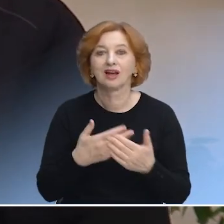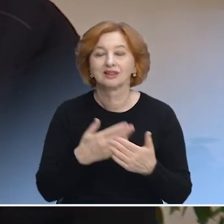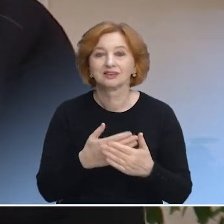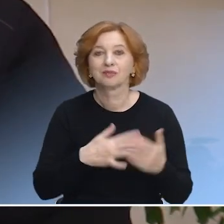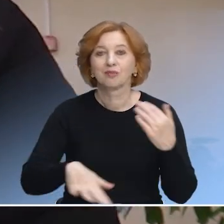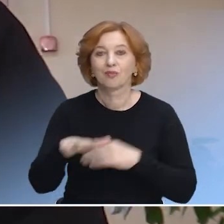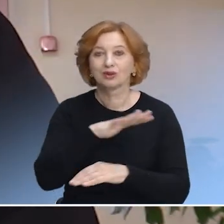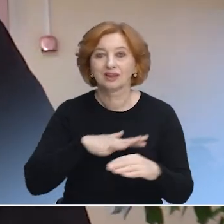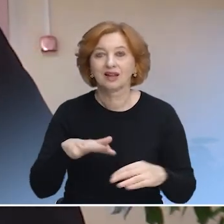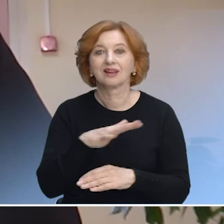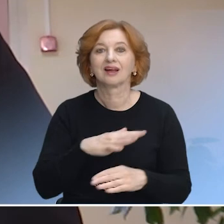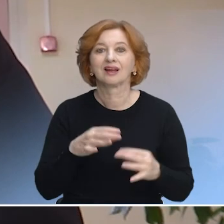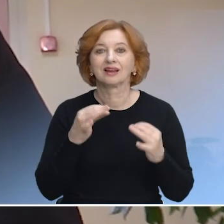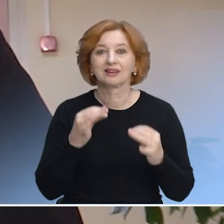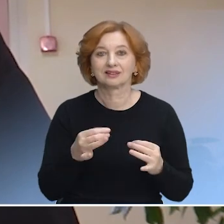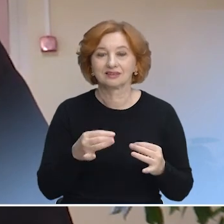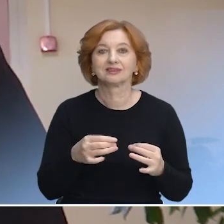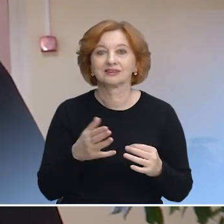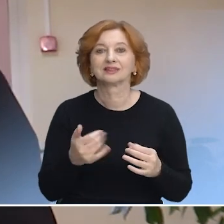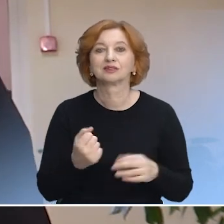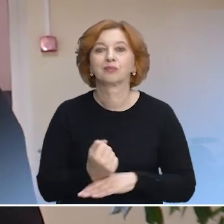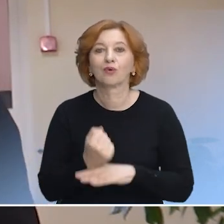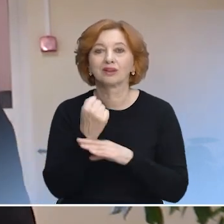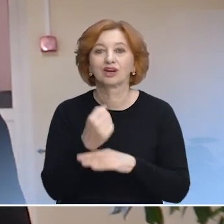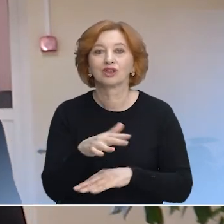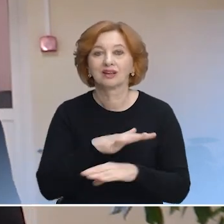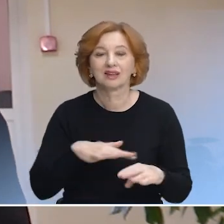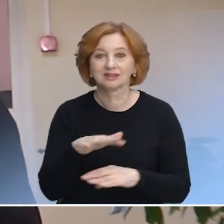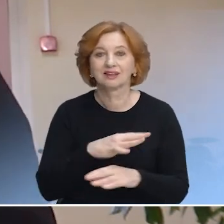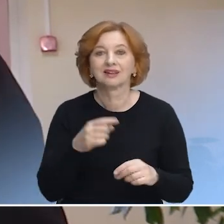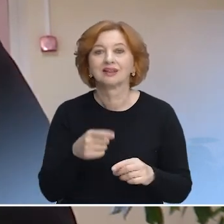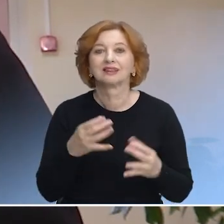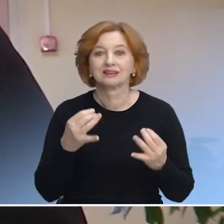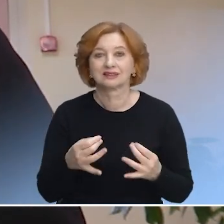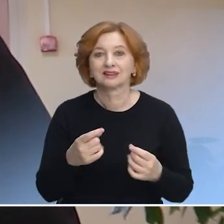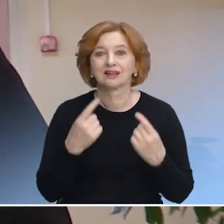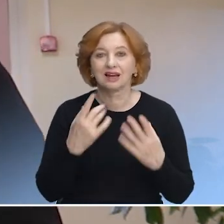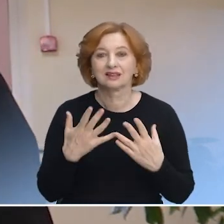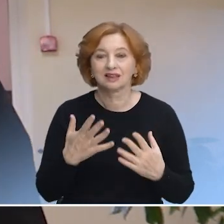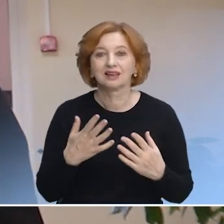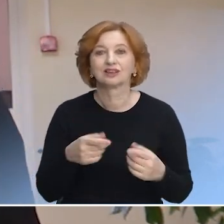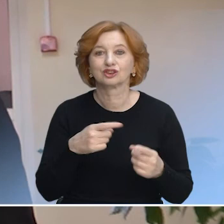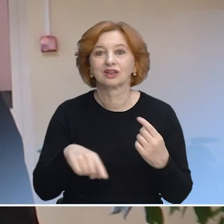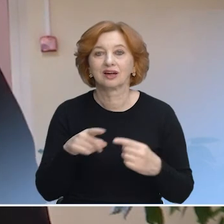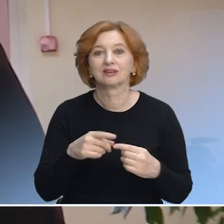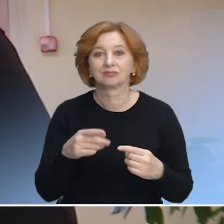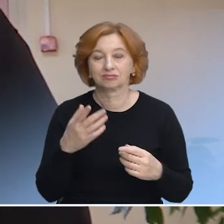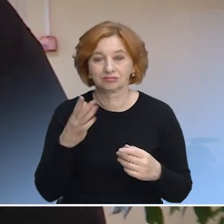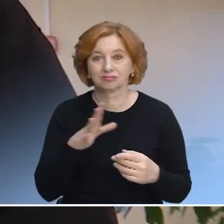поселения Каргиной Евдокии Ивановны, с мощной поддержкой Евгения Петровича Луганцева, значит,